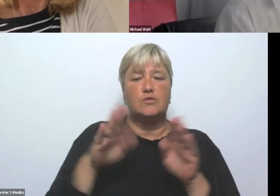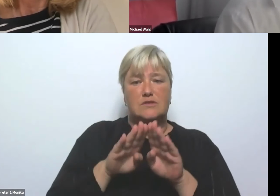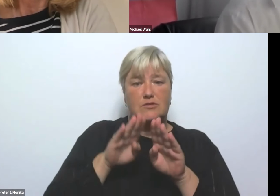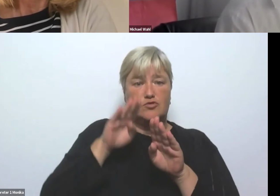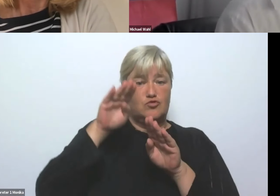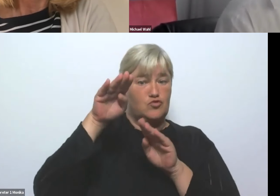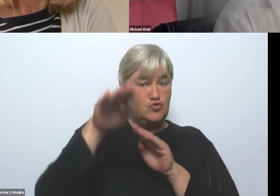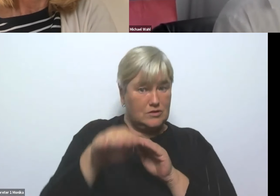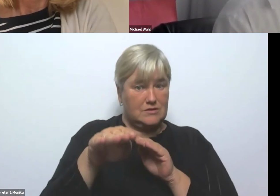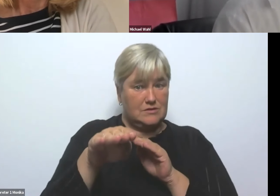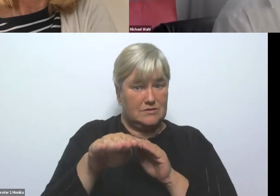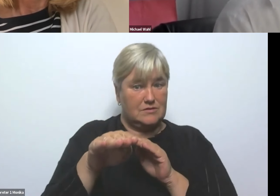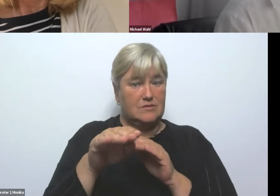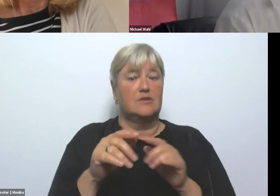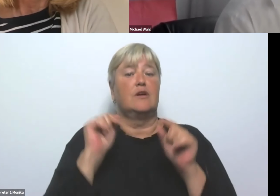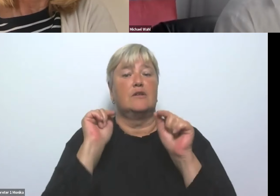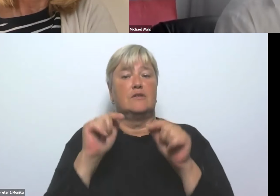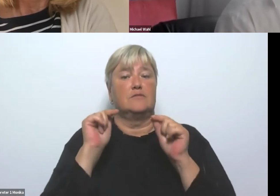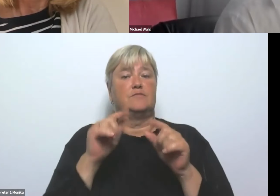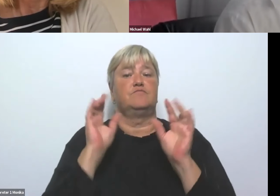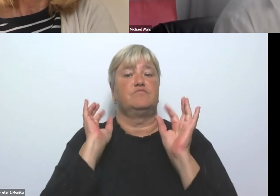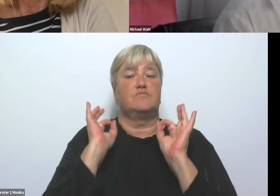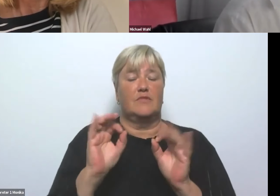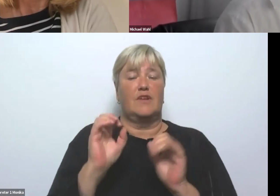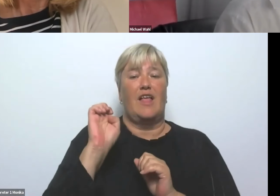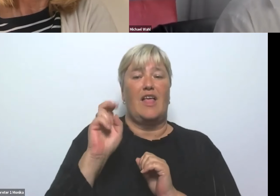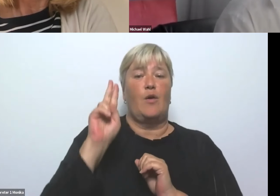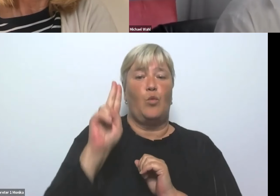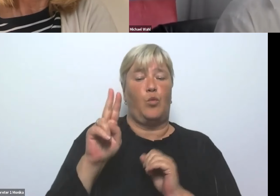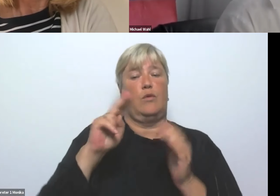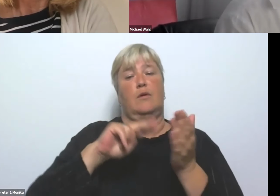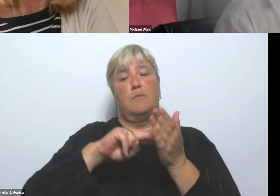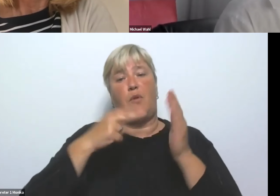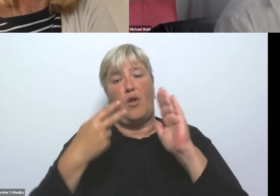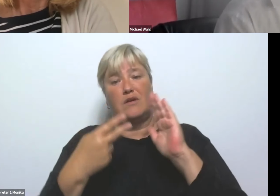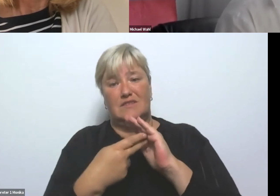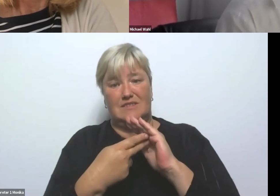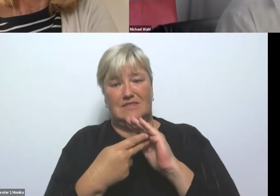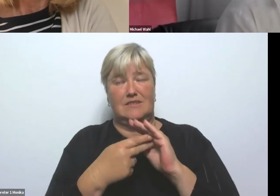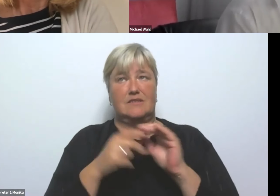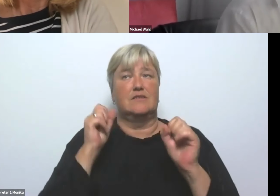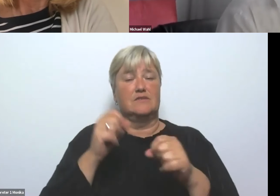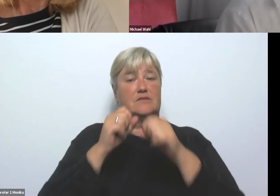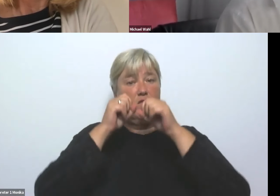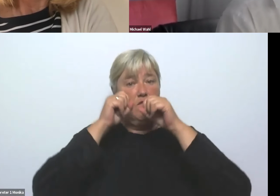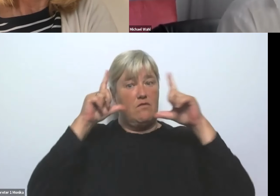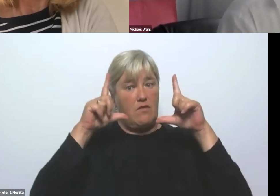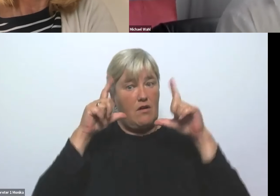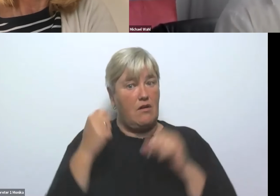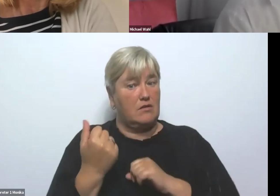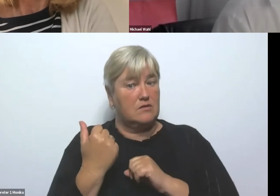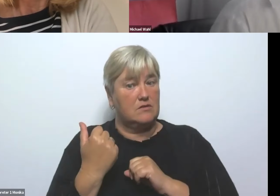dass diese offensichtlich die EU und die Politik da aufgewacht sind oder